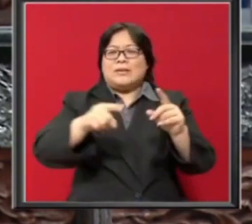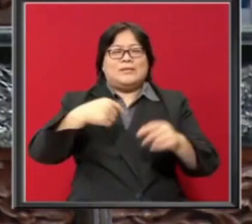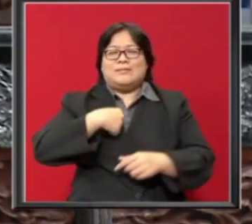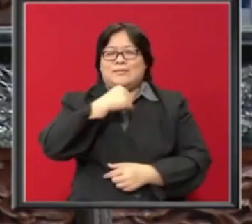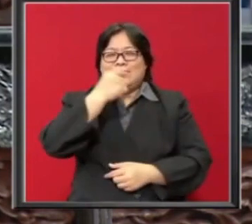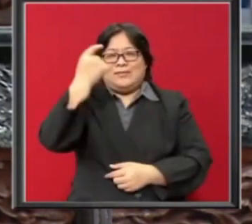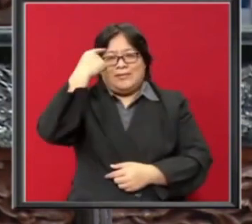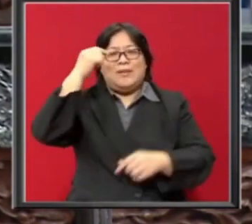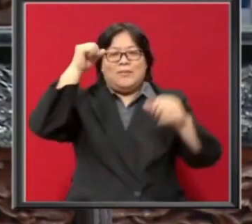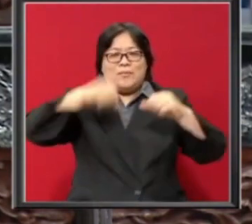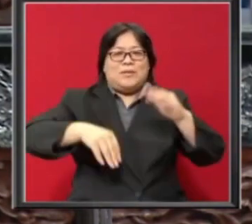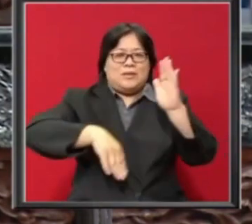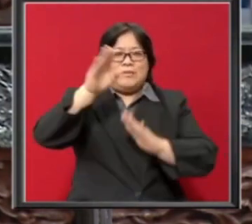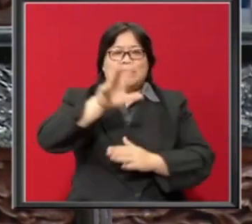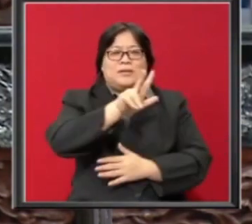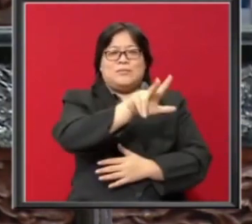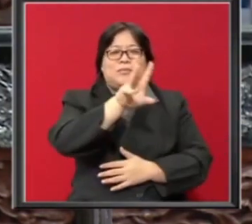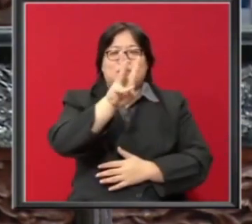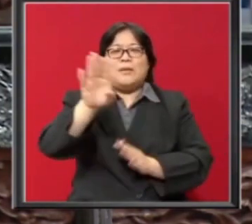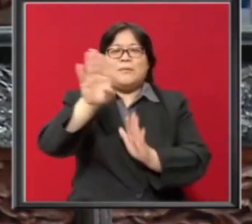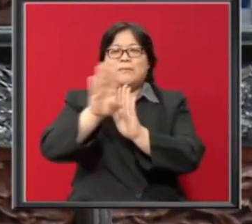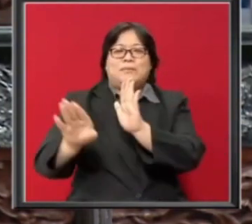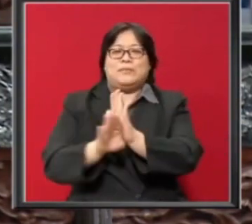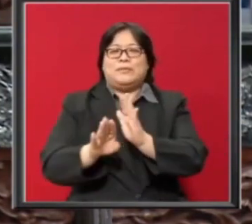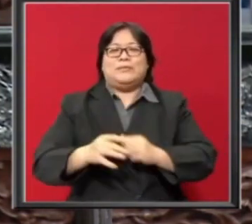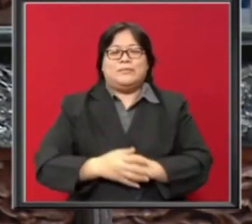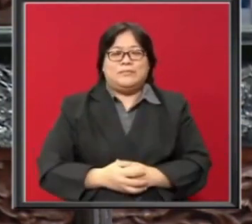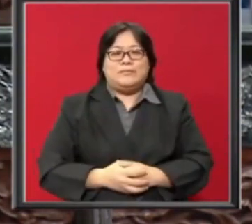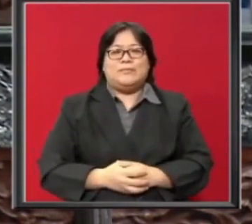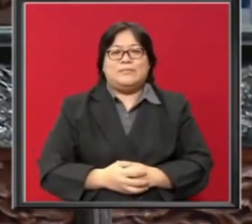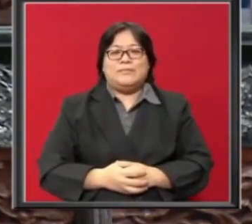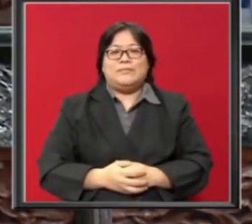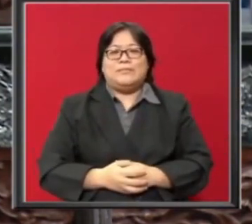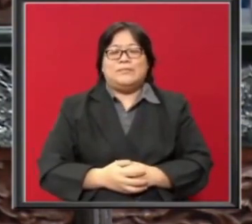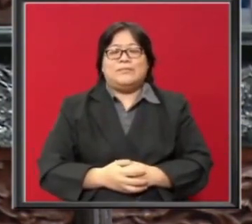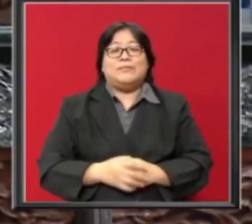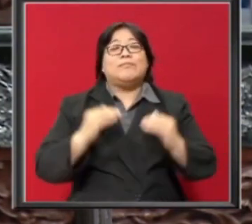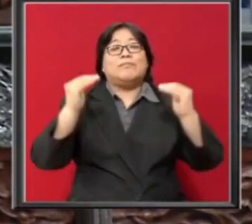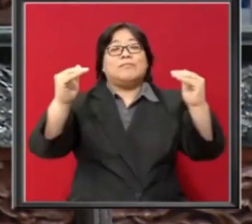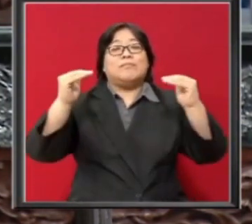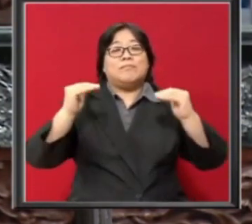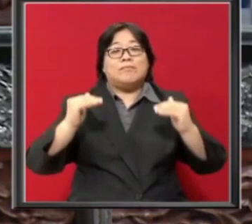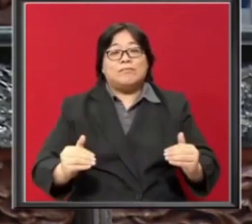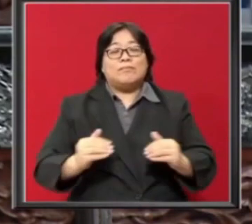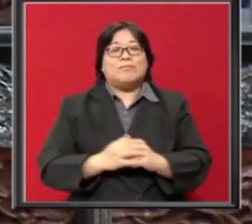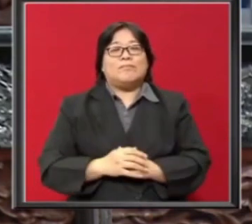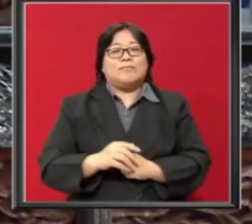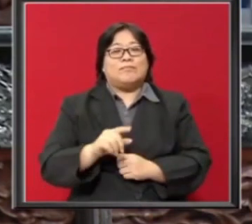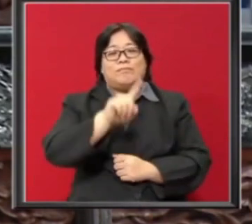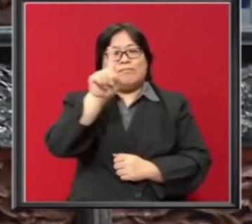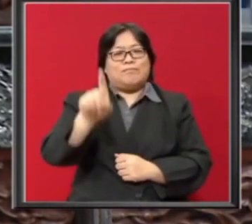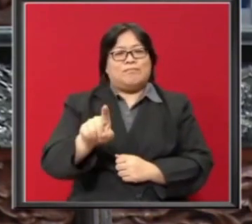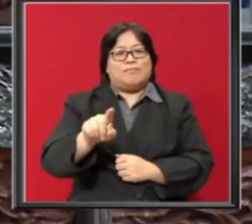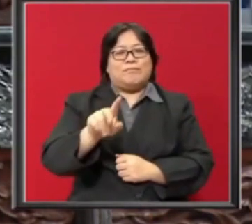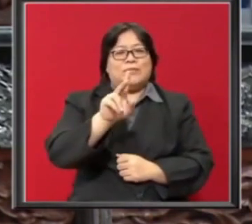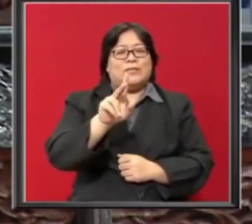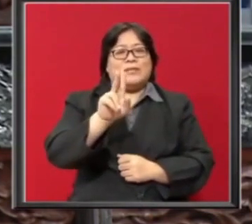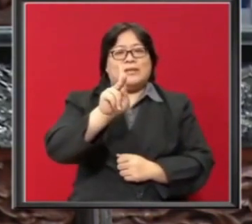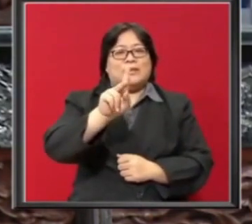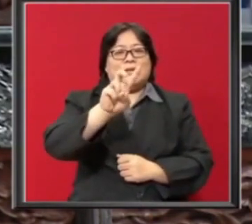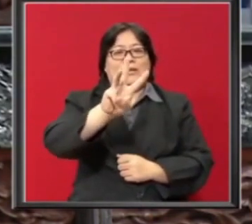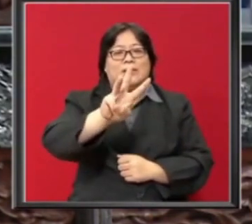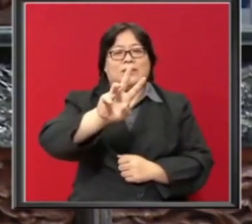saya tidak Vicky ia boleh melebihi 36 video berikutnya soal kumpulan uang amanah